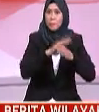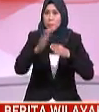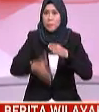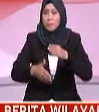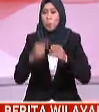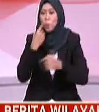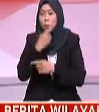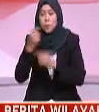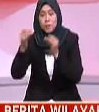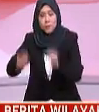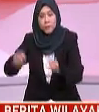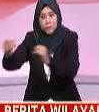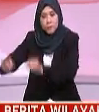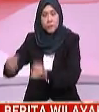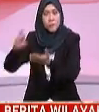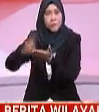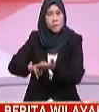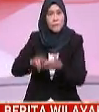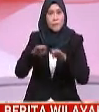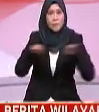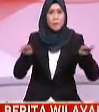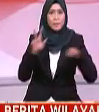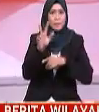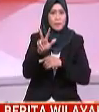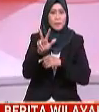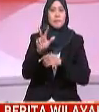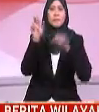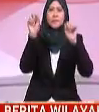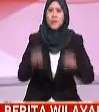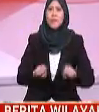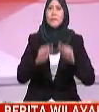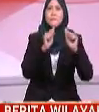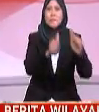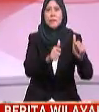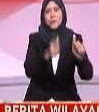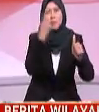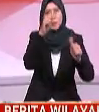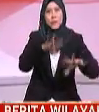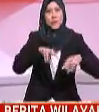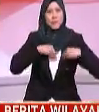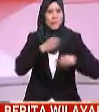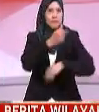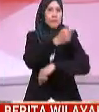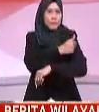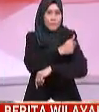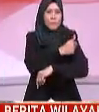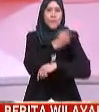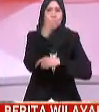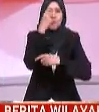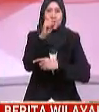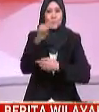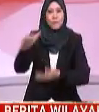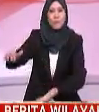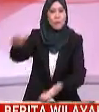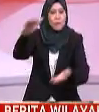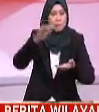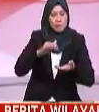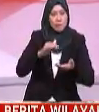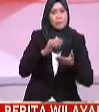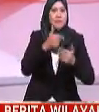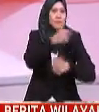yang telah berdaftar bagi fasa ketiga boleh didahulukan untuk menerima suntikan sebaik bekalan vaksin